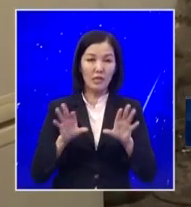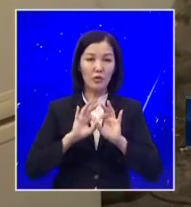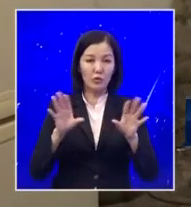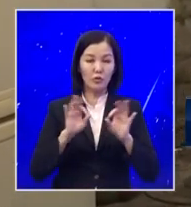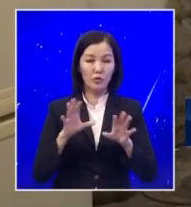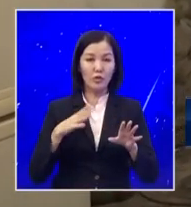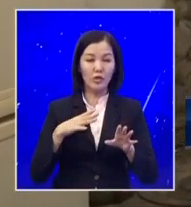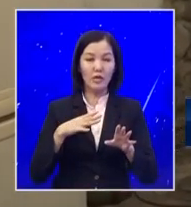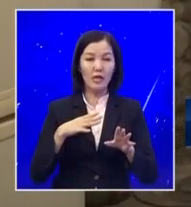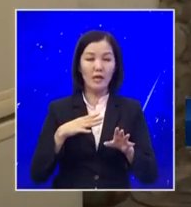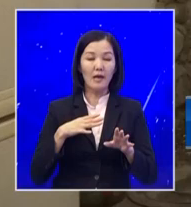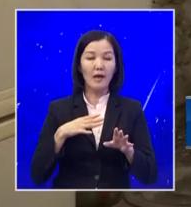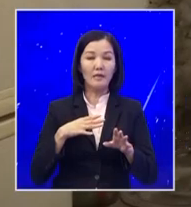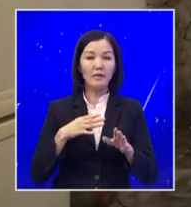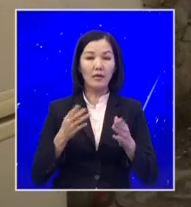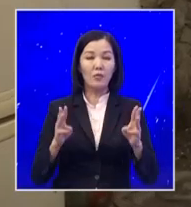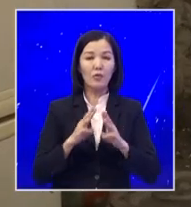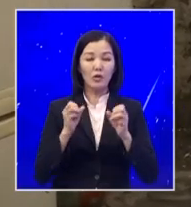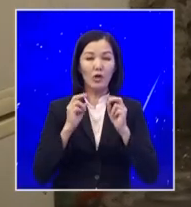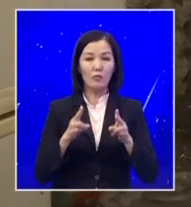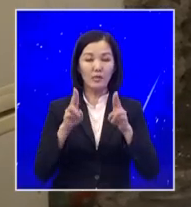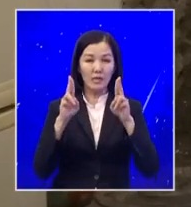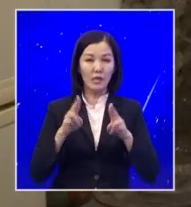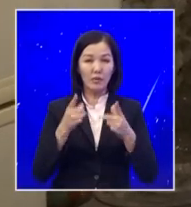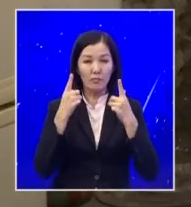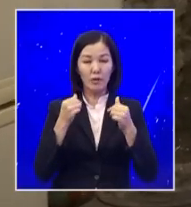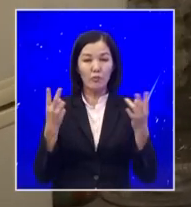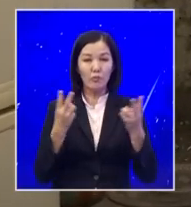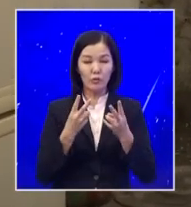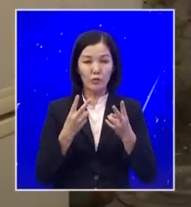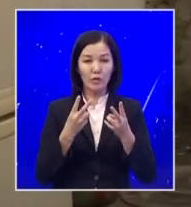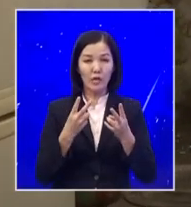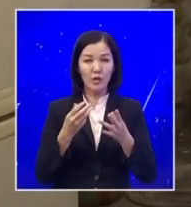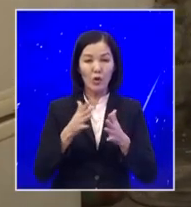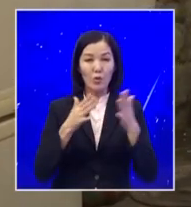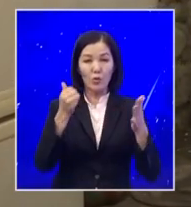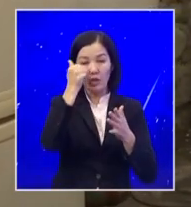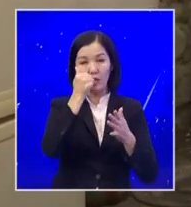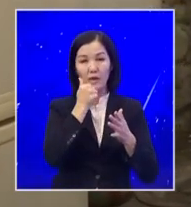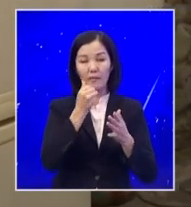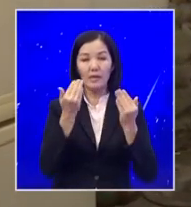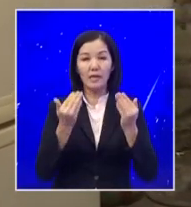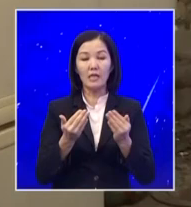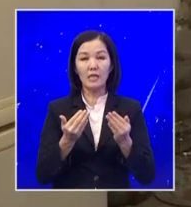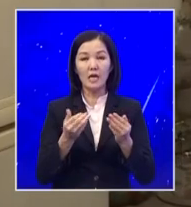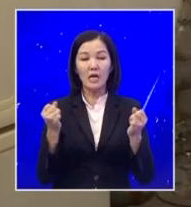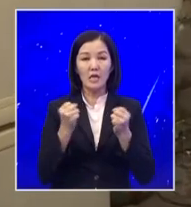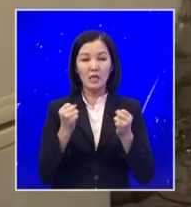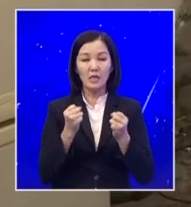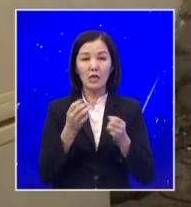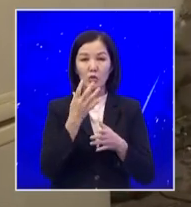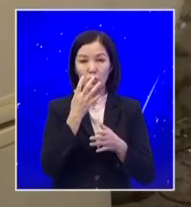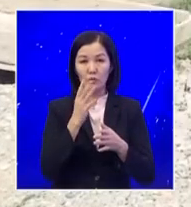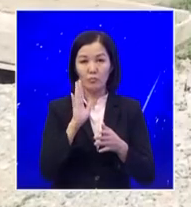түсіндірді. Жадынама қағаздарын берді. Өрт қауіпсіздік ережелерін білуім үшін мамандарға алғысымды білдіремін. Енді қыста үй жылы болатын